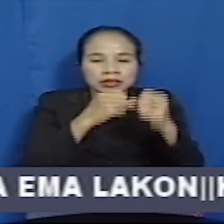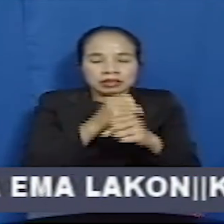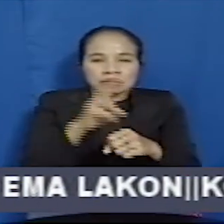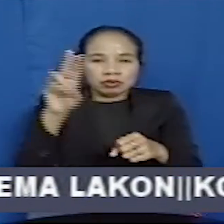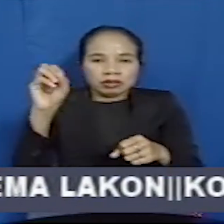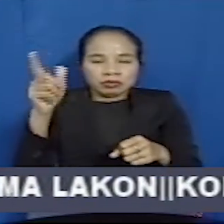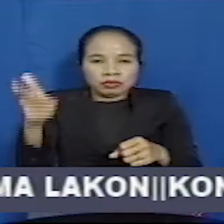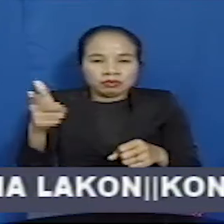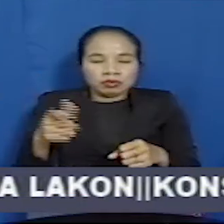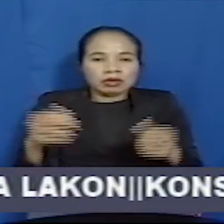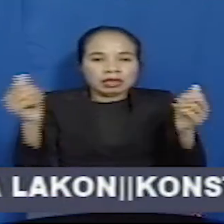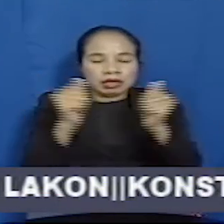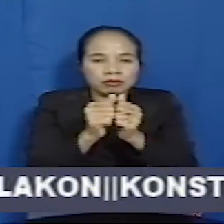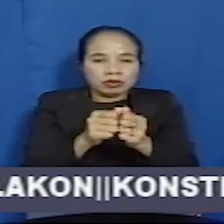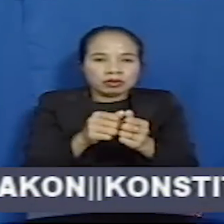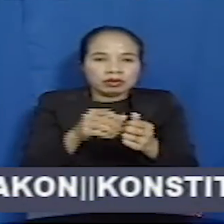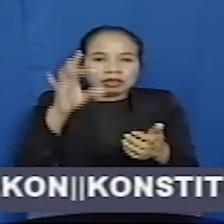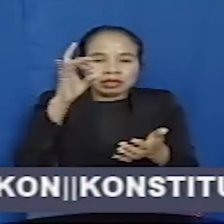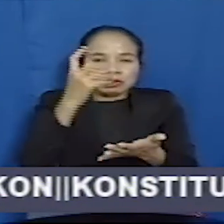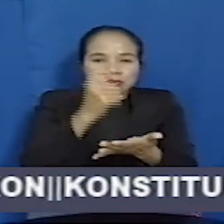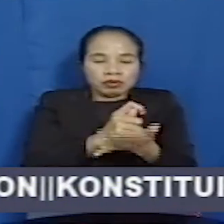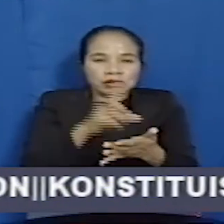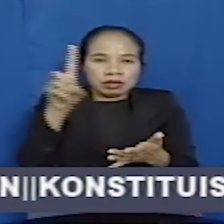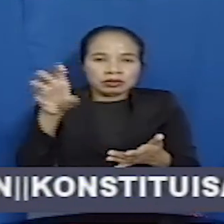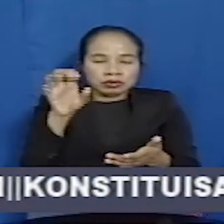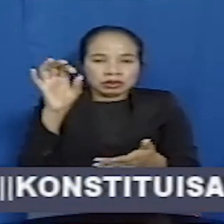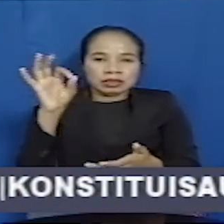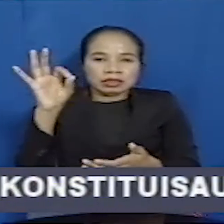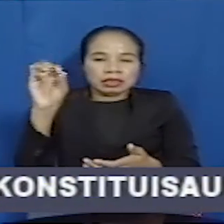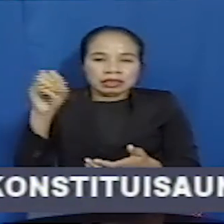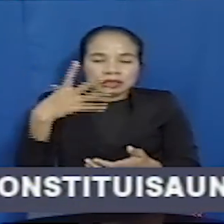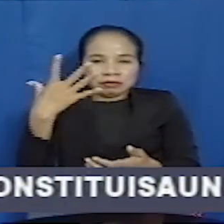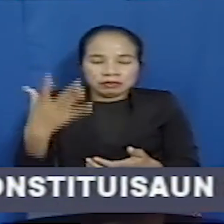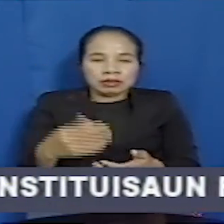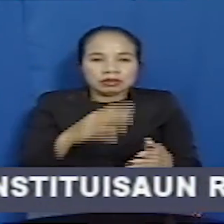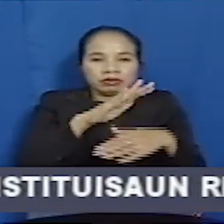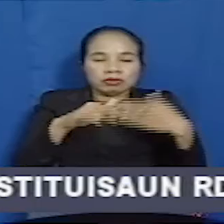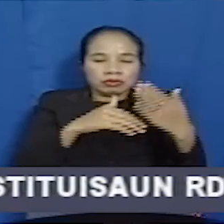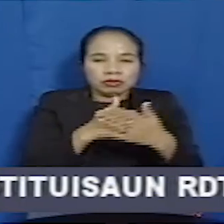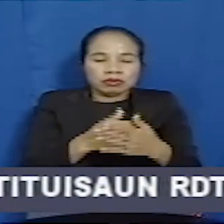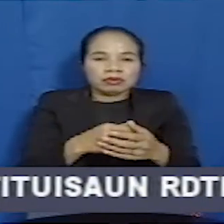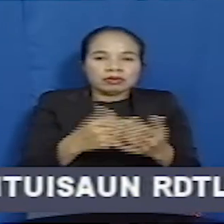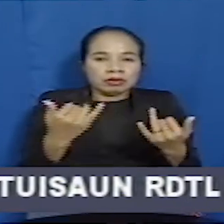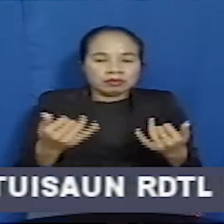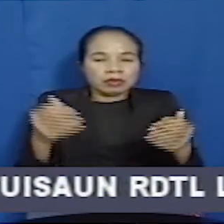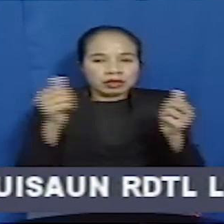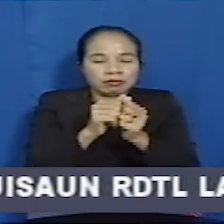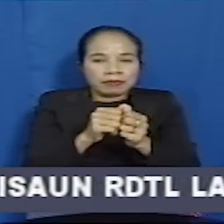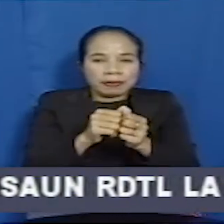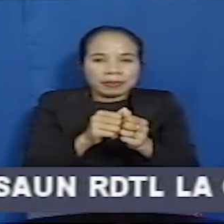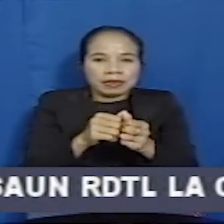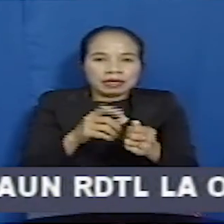rua ruanulu hamuduk rihun walu atus ida hatnulu resin 5 no total caso ativo